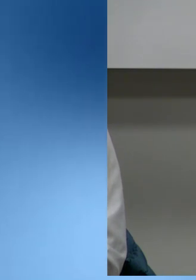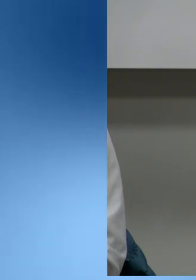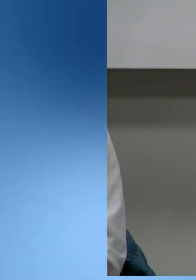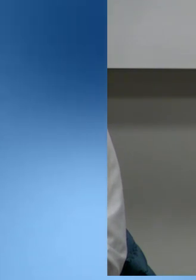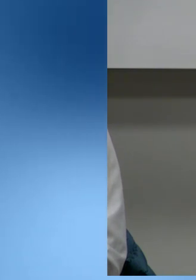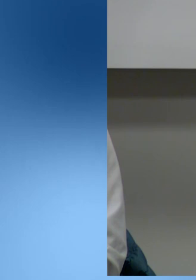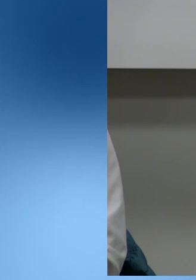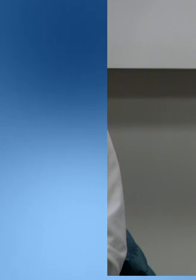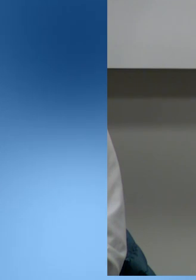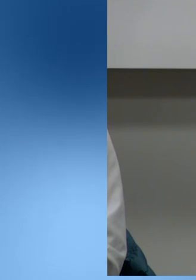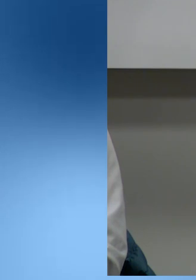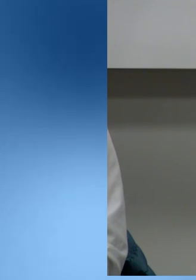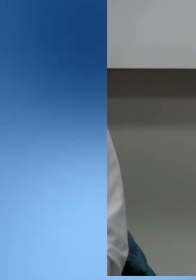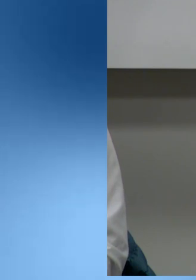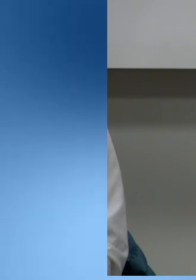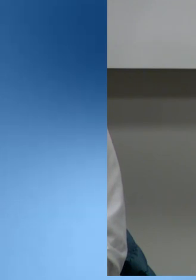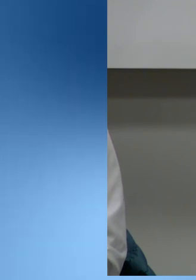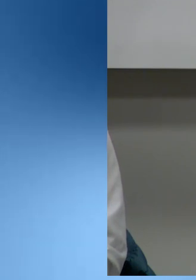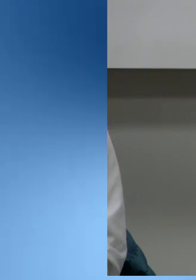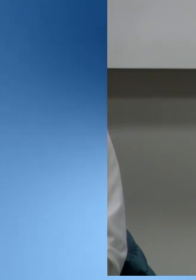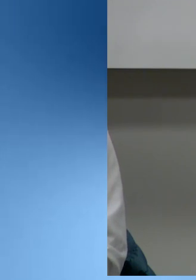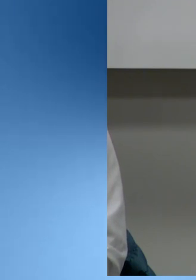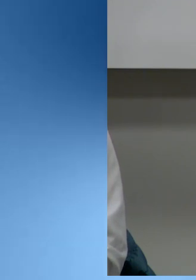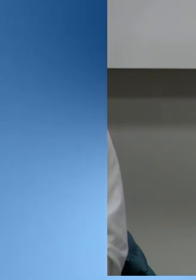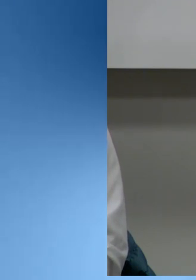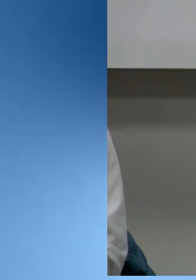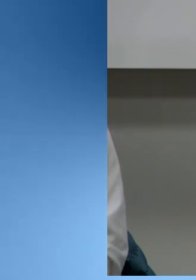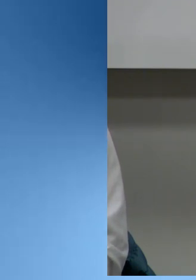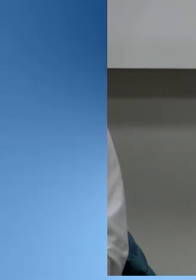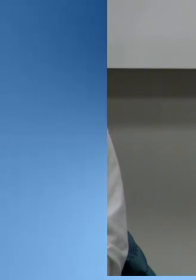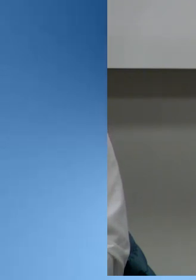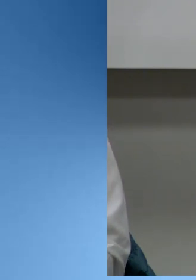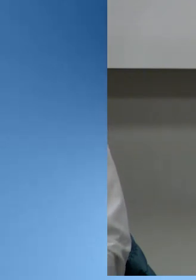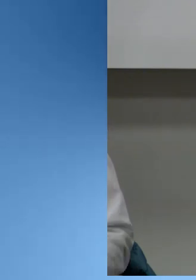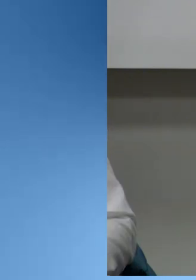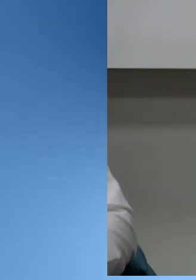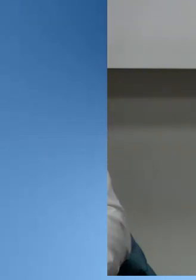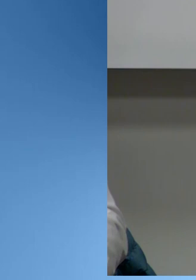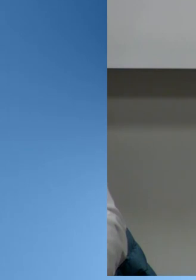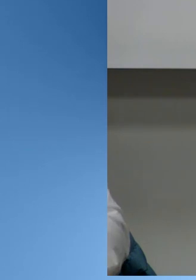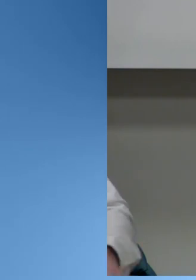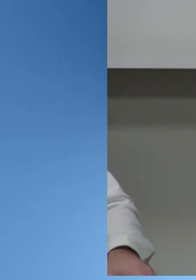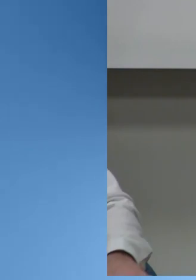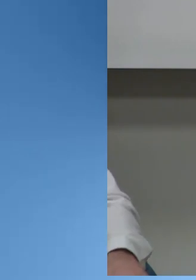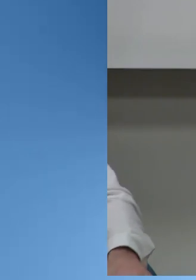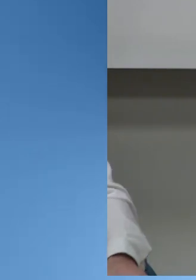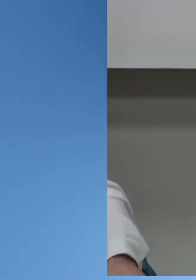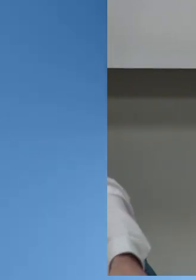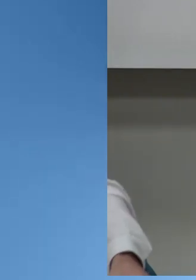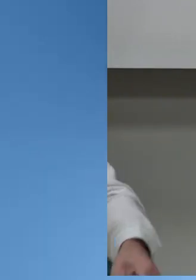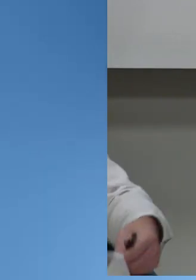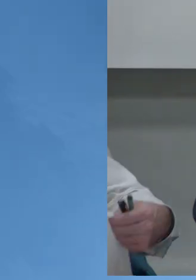de 3 jours à partir de la convocation je vous souhaite une bonne soirée à toutes et tous